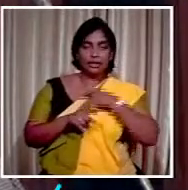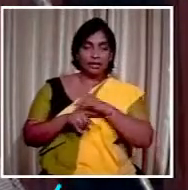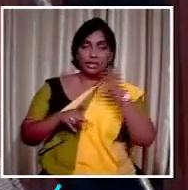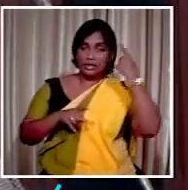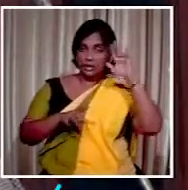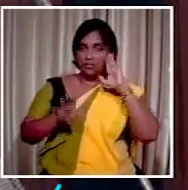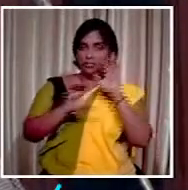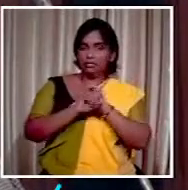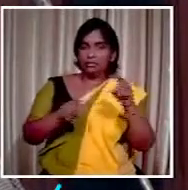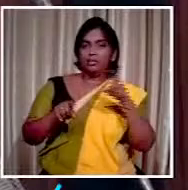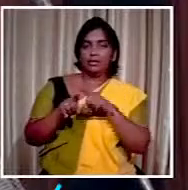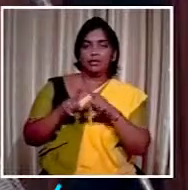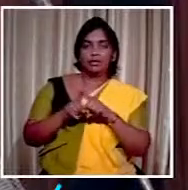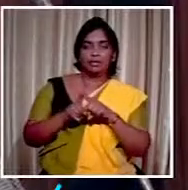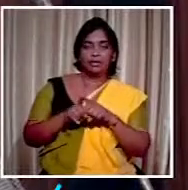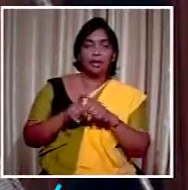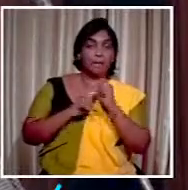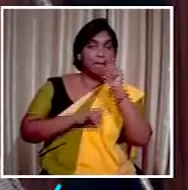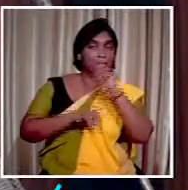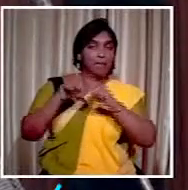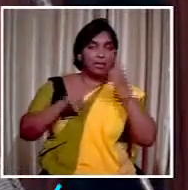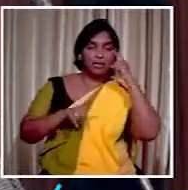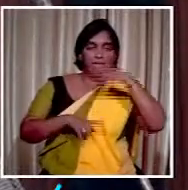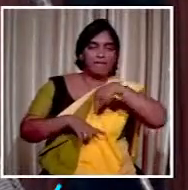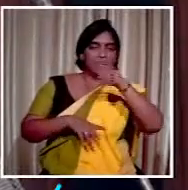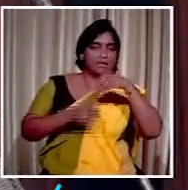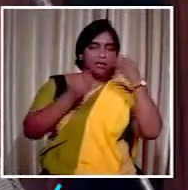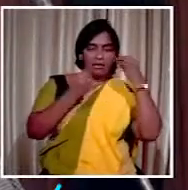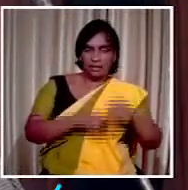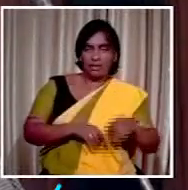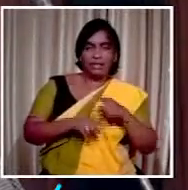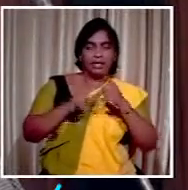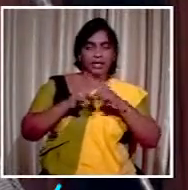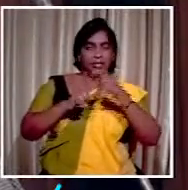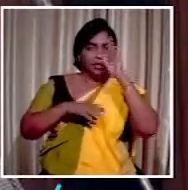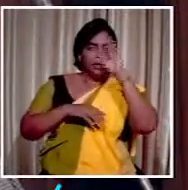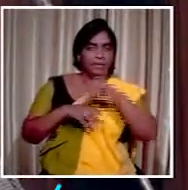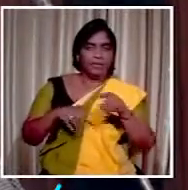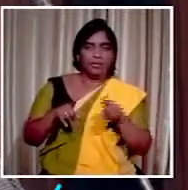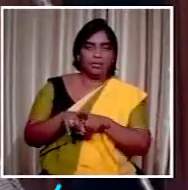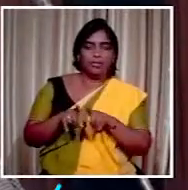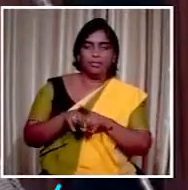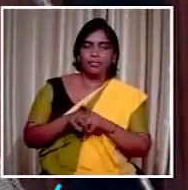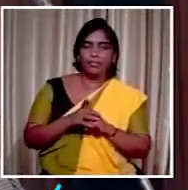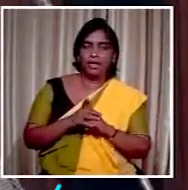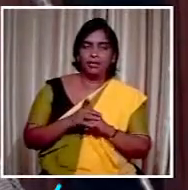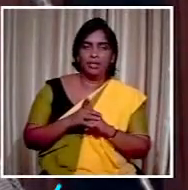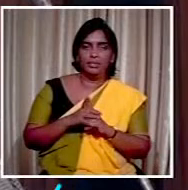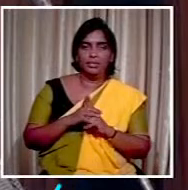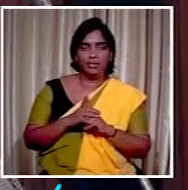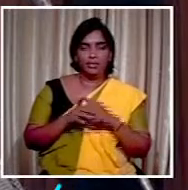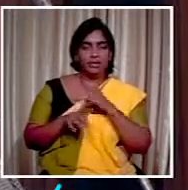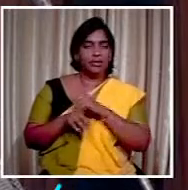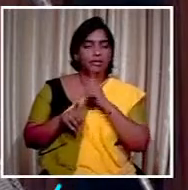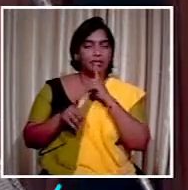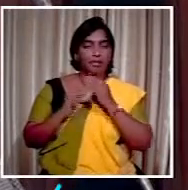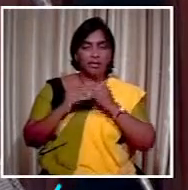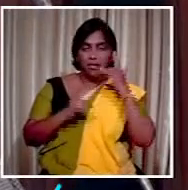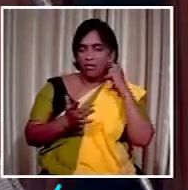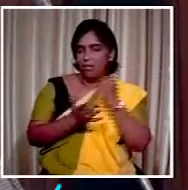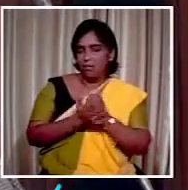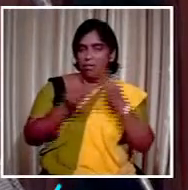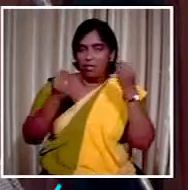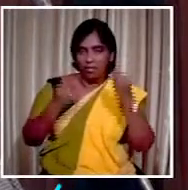කරා. මේ පාර්ලිමේන්තුව පිළිබඳව විශ්වාසය බිඳ වැටලා තියෙනවා. ඇයි? ඒකට හේතුව රට අමාරුවක වැටිච්ච